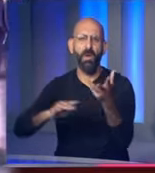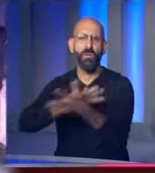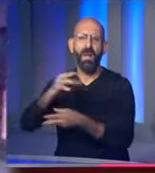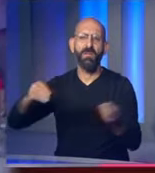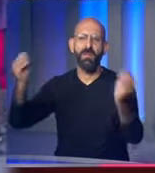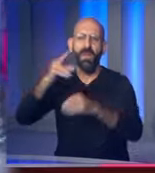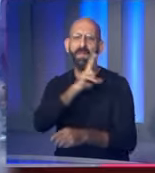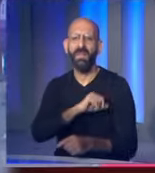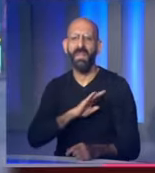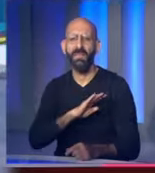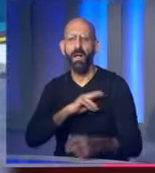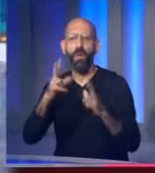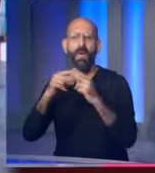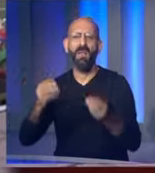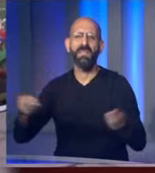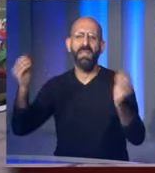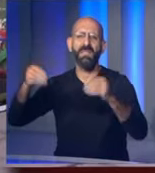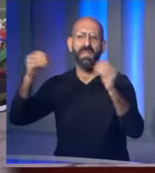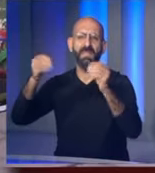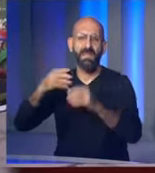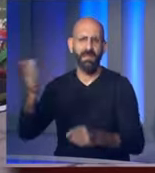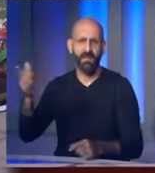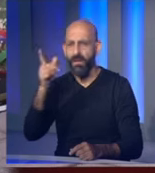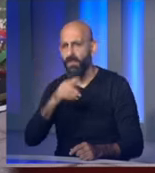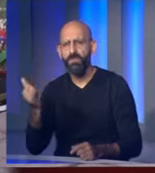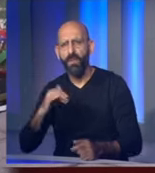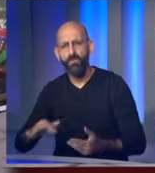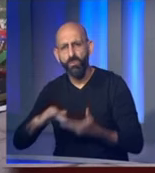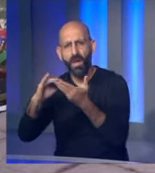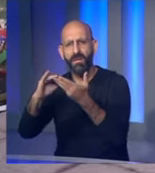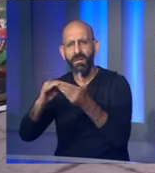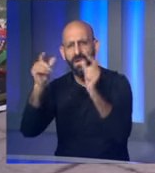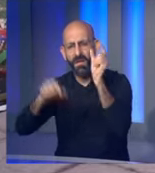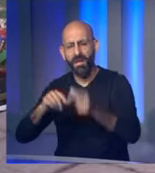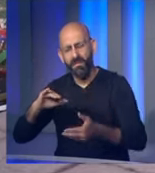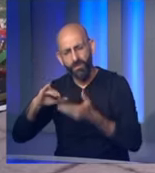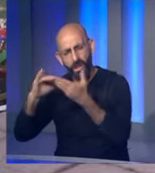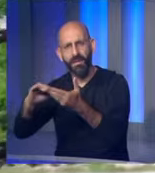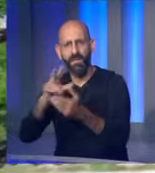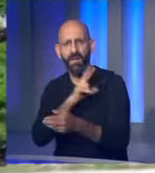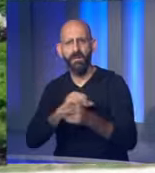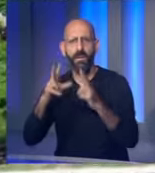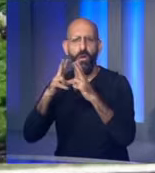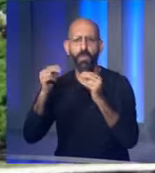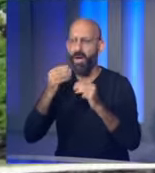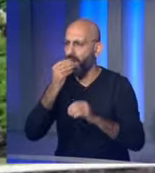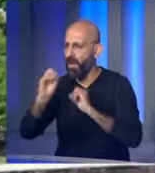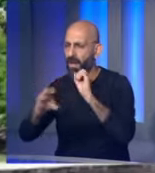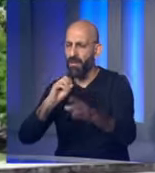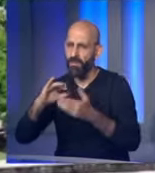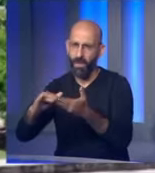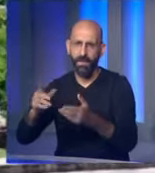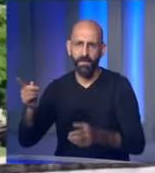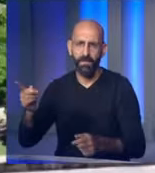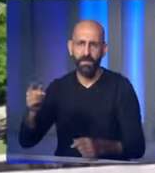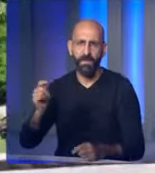البالغ اذاء الوضع الانساني الكارثي في قطاع غزه والتصعيد في لبنان مشدده على الحاجه الملحه لزياده تدفق المساعدات الانسانيه